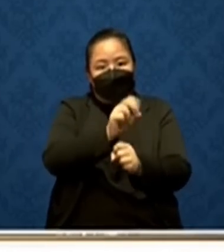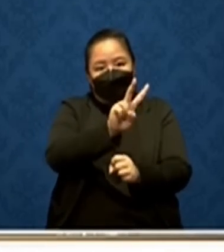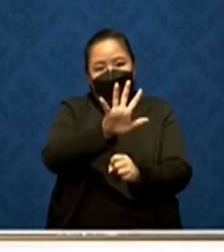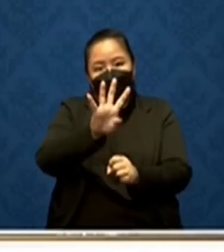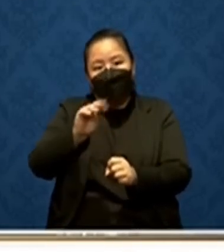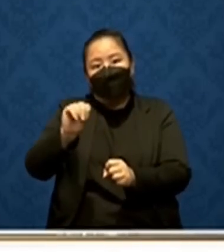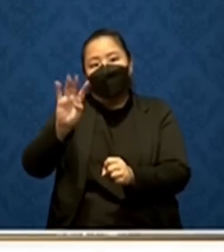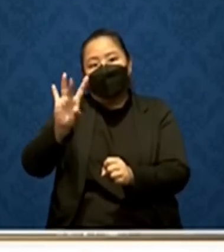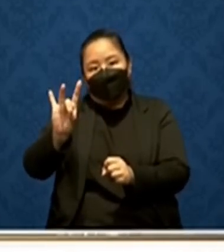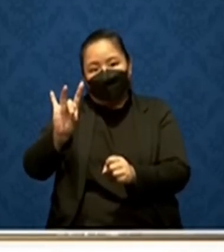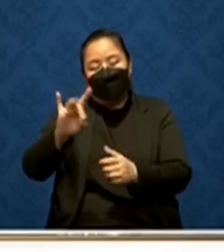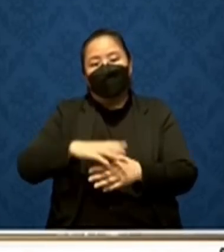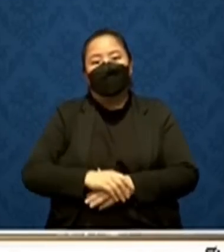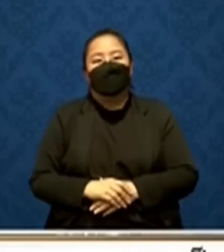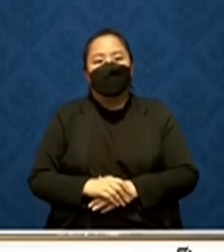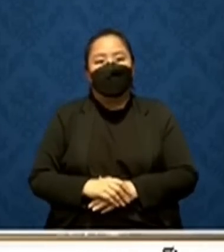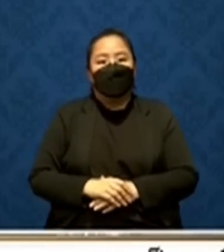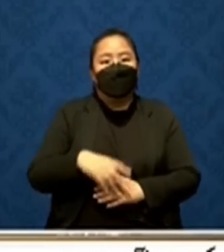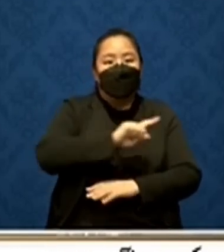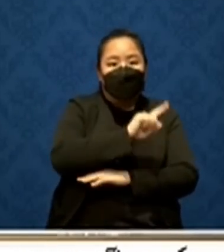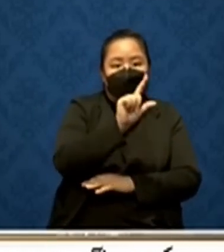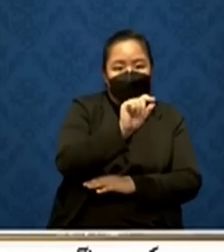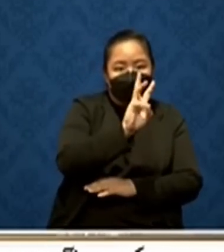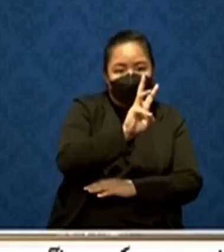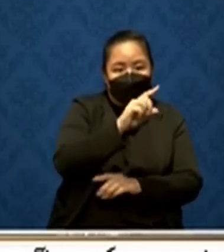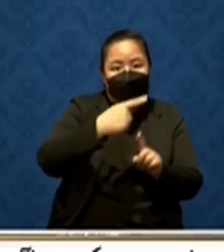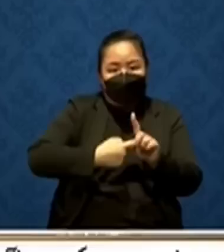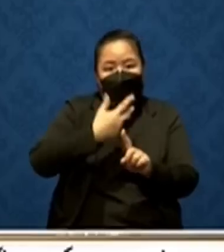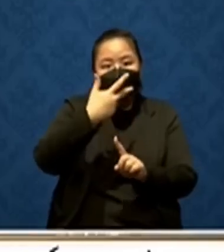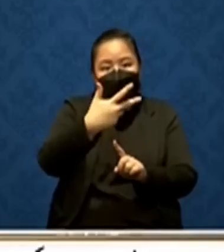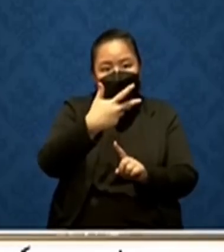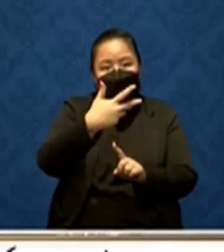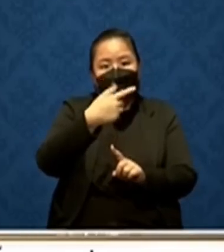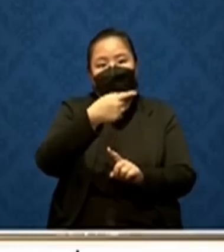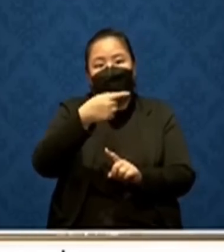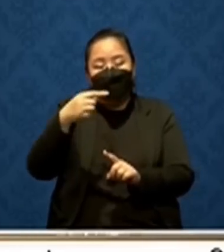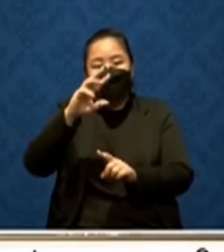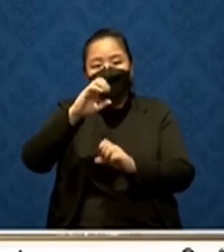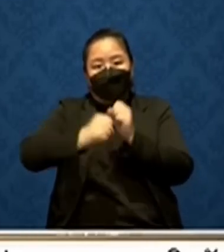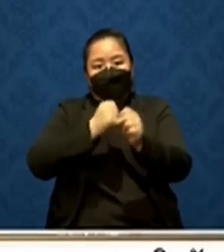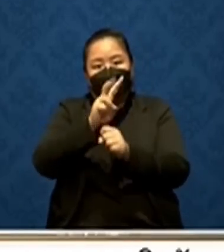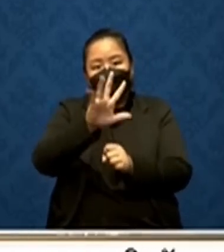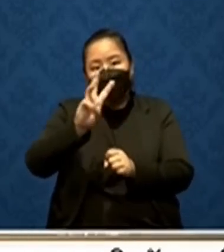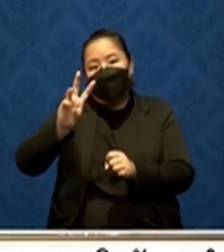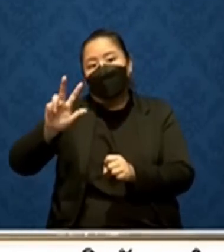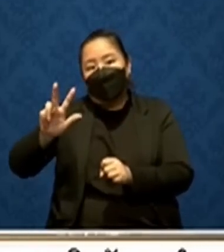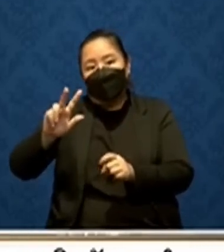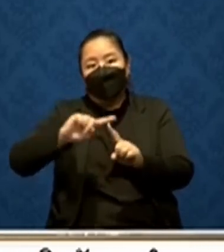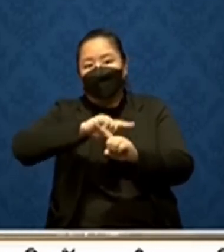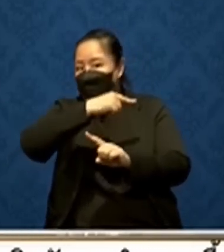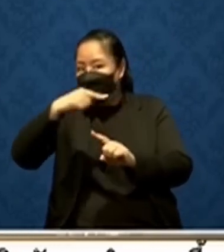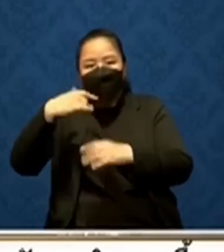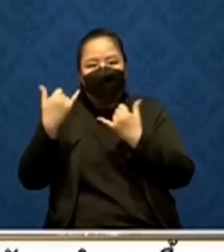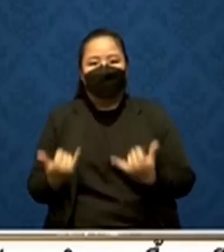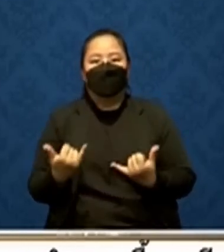ต้องการสัญญาณฉุกเฉินตั้งแต่วันที่ 26มีนาคม2563เป็นต้นมาจนถึงปัจจุบัน